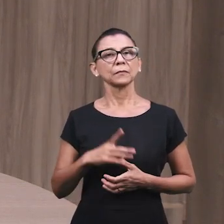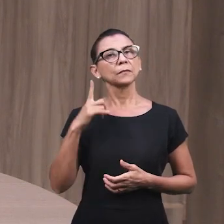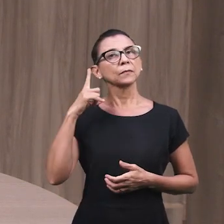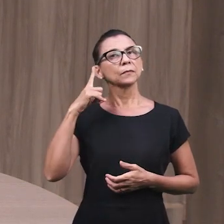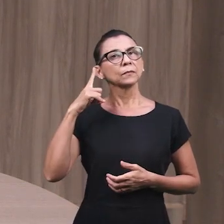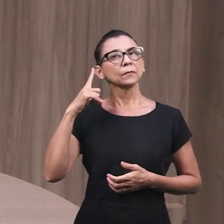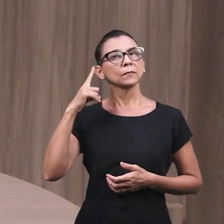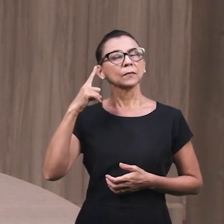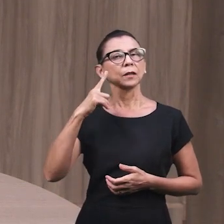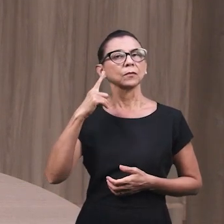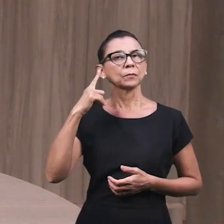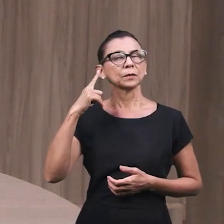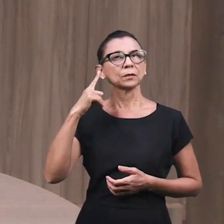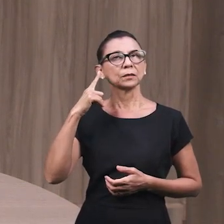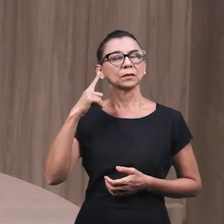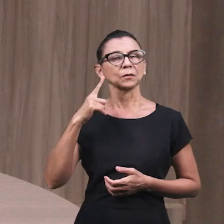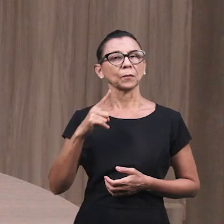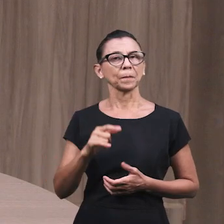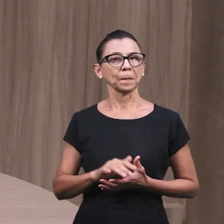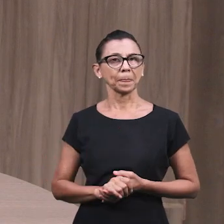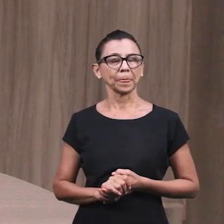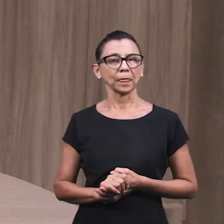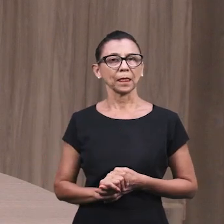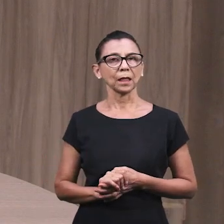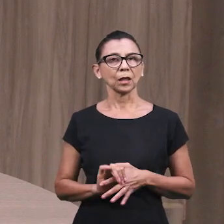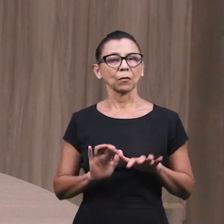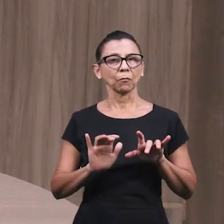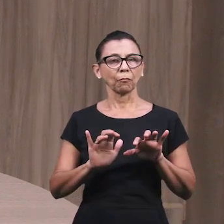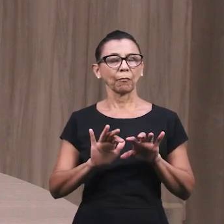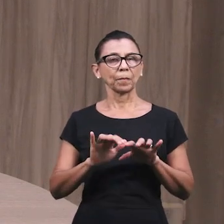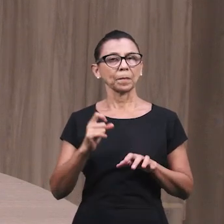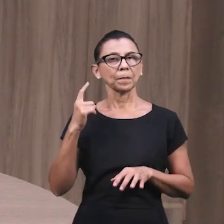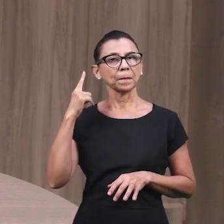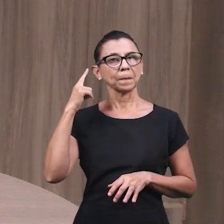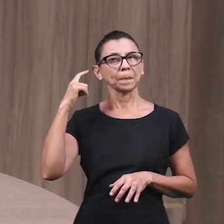Vous avez entendu comment la tonalité a baissé à nouveau.